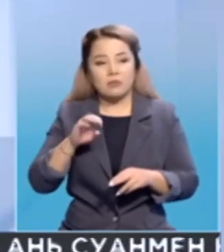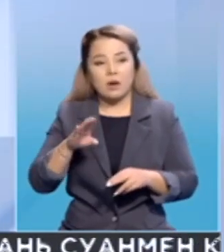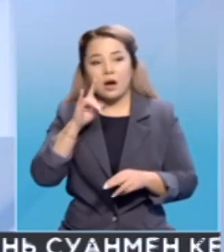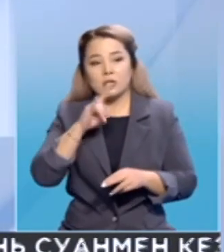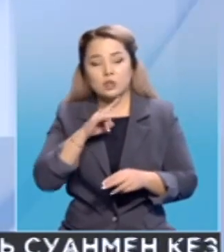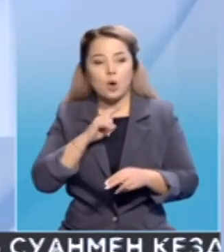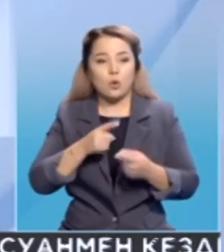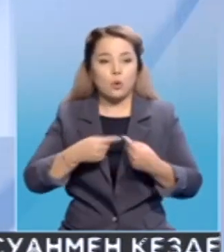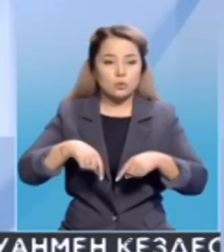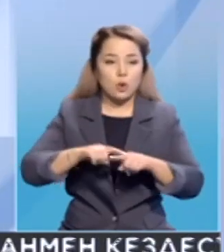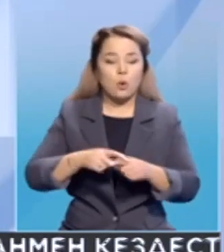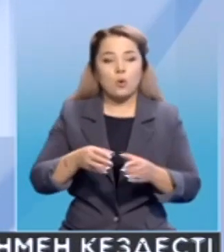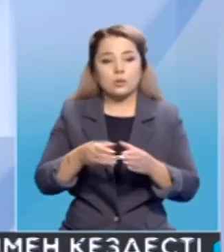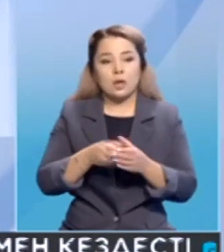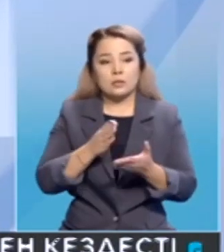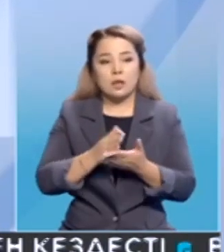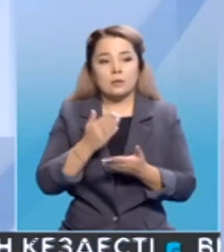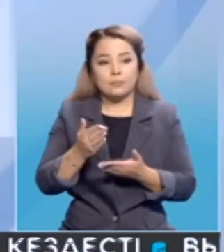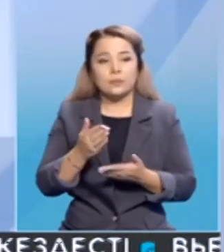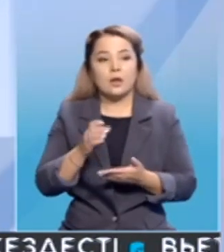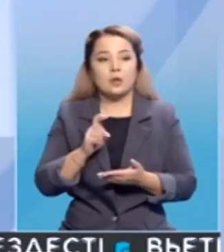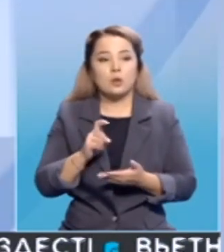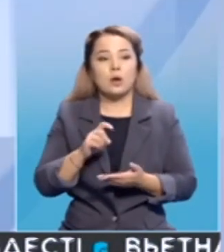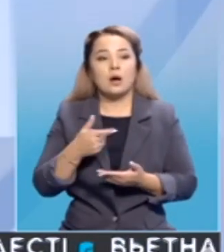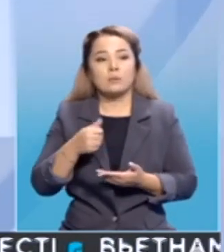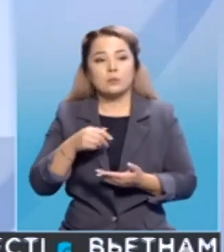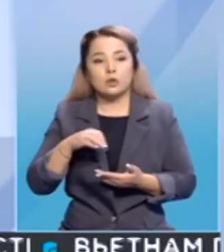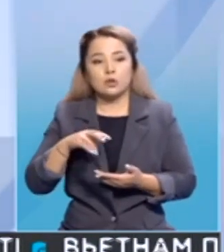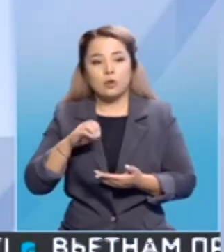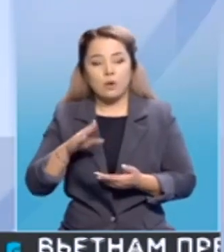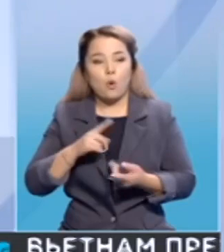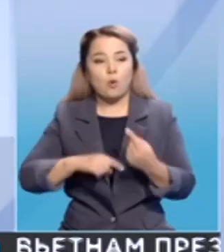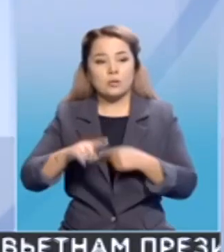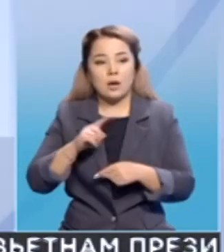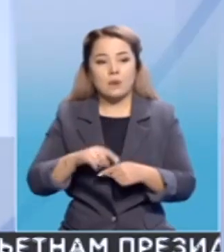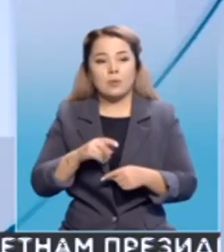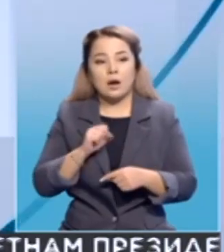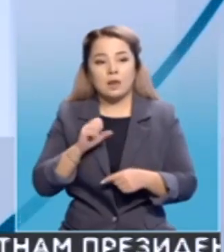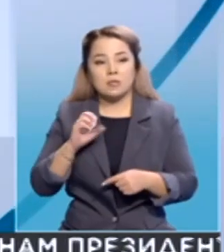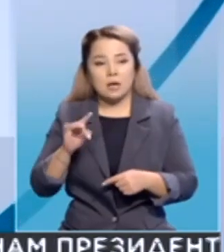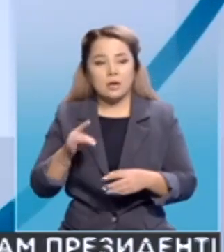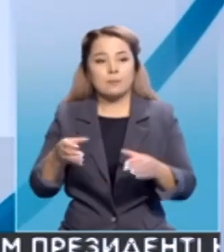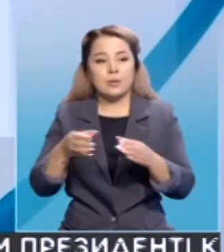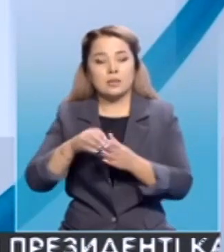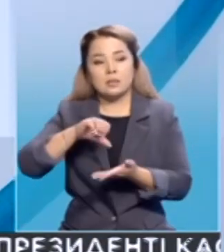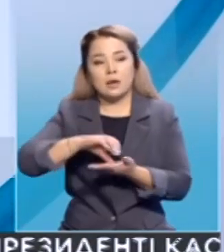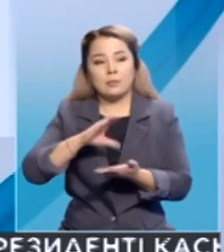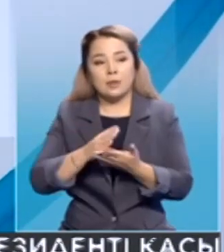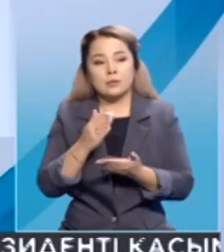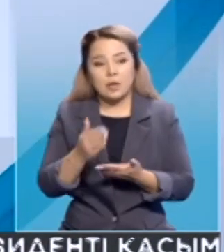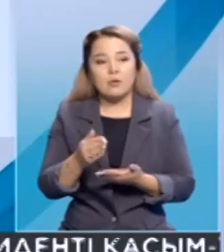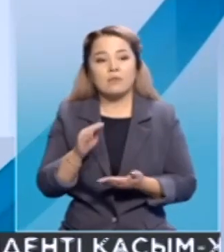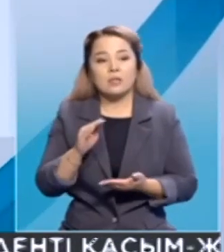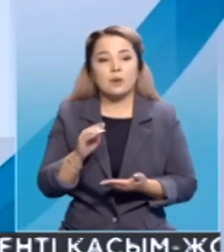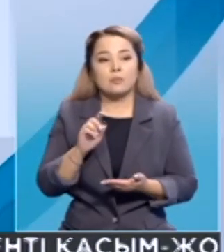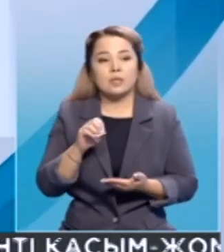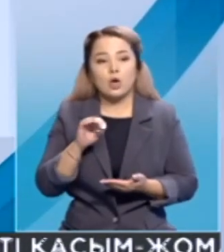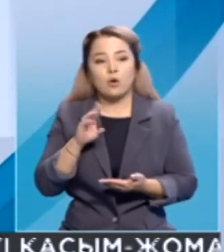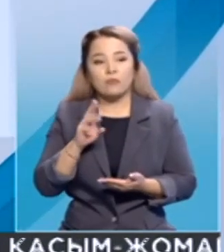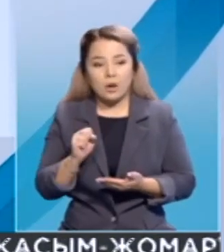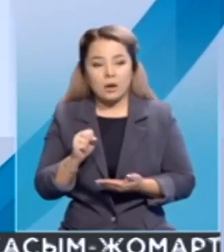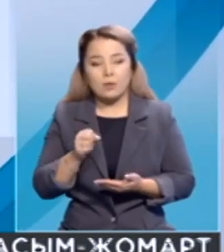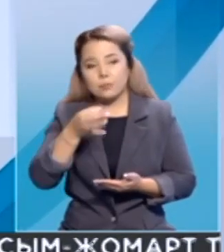Қазақстан құрылысшылар одағы атынан, Хайрулла Ғабжалилов, Уралмандардың Асар бірлестігі атынан және Фатима